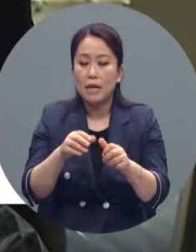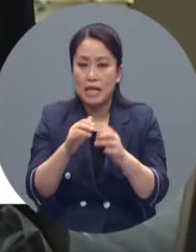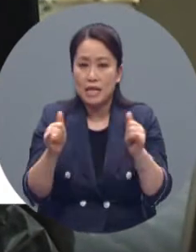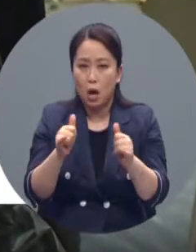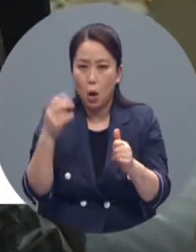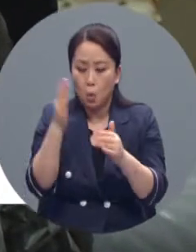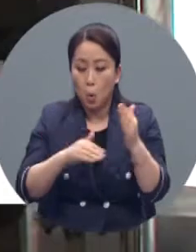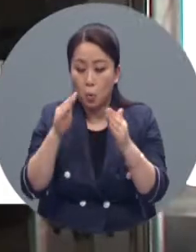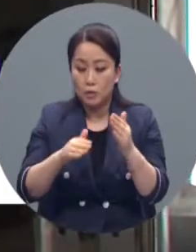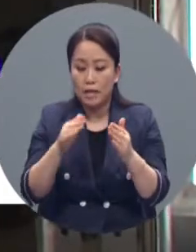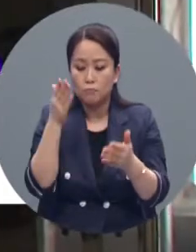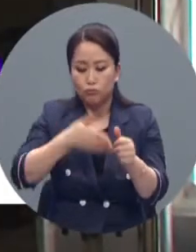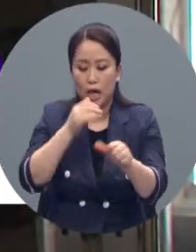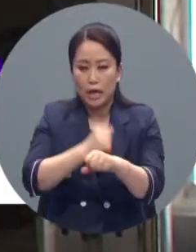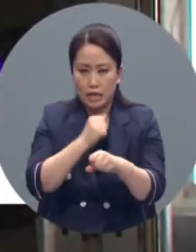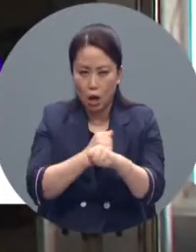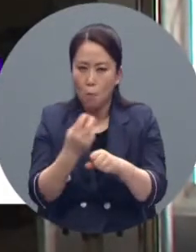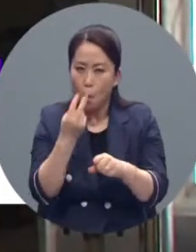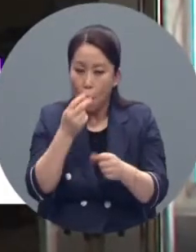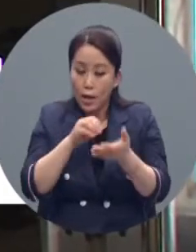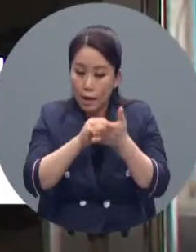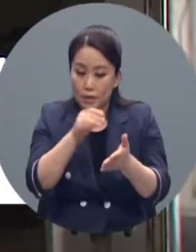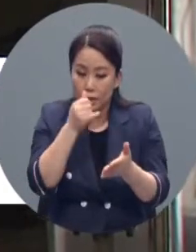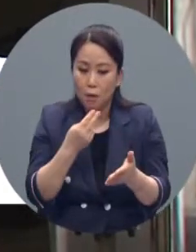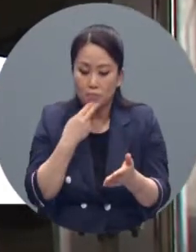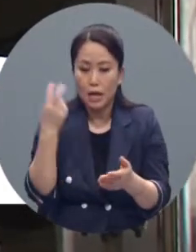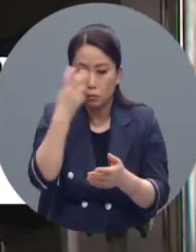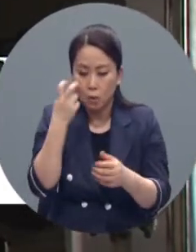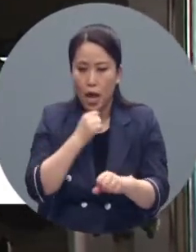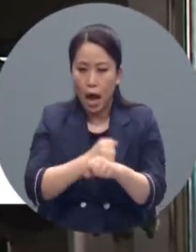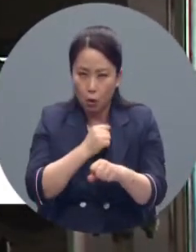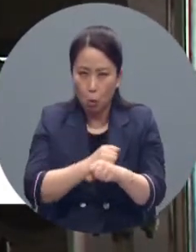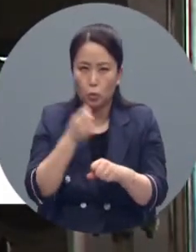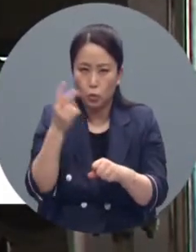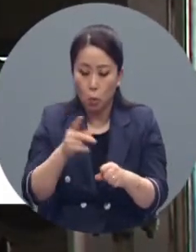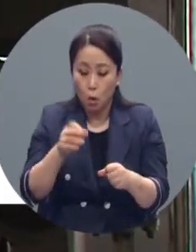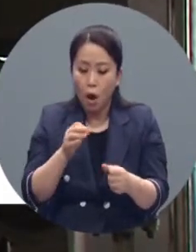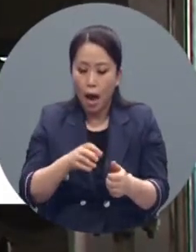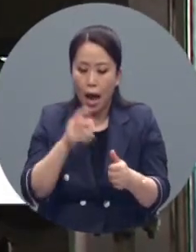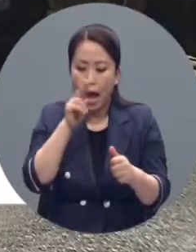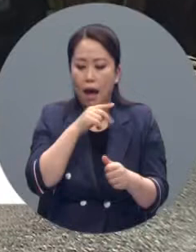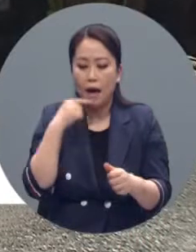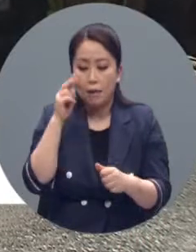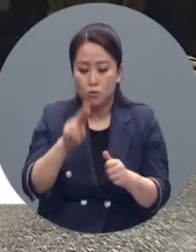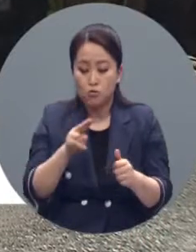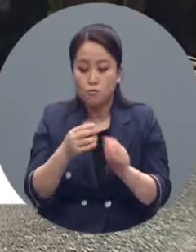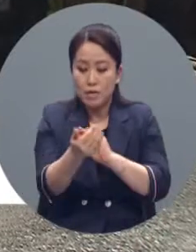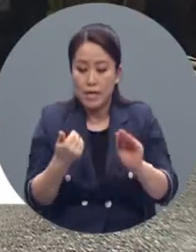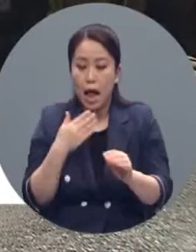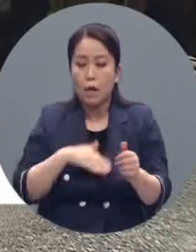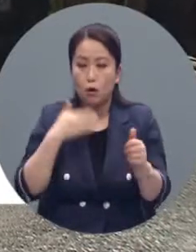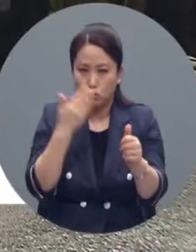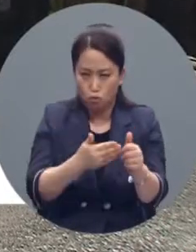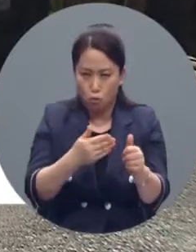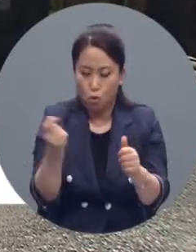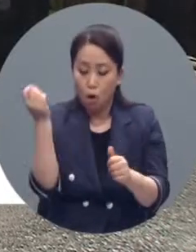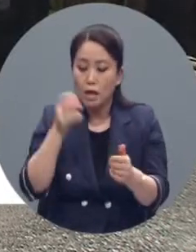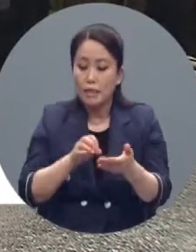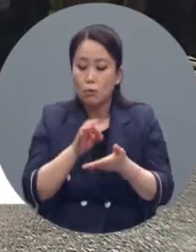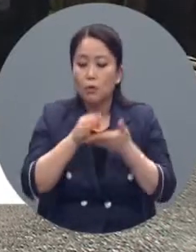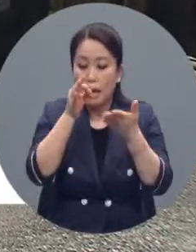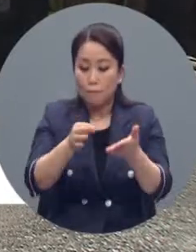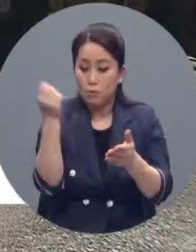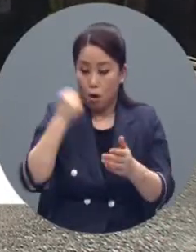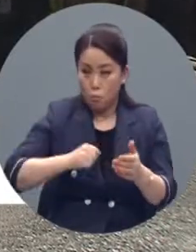요청하고 외국인에게 보검 압류를 예고한 뒤 납부를 거부하면 즉각 압류 하기로 했습니다 해운대구 에서